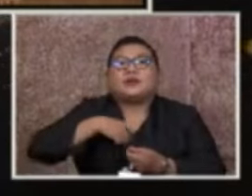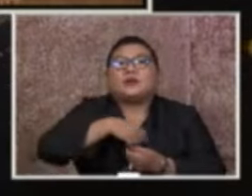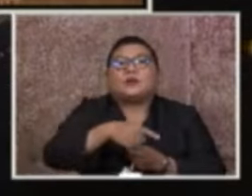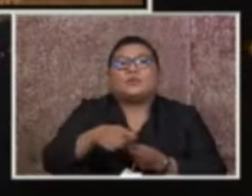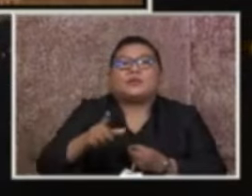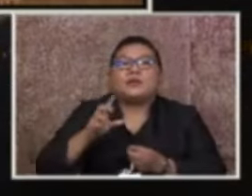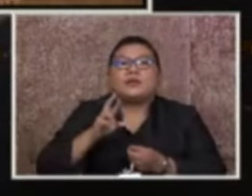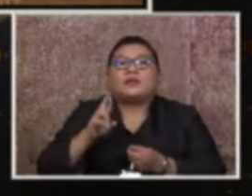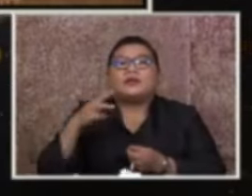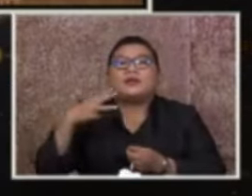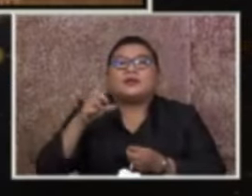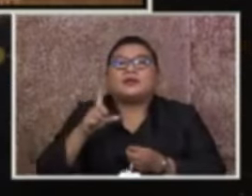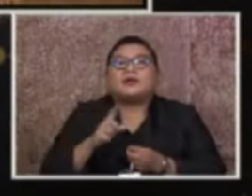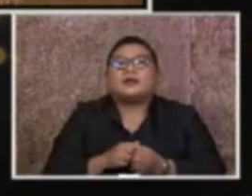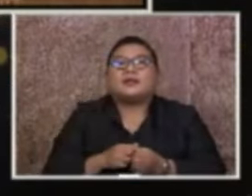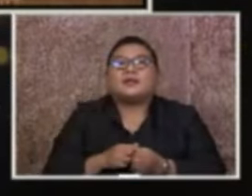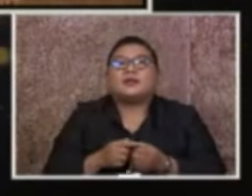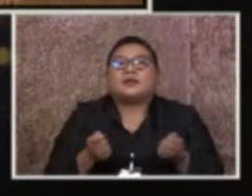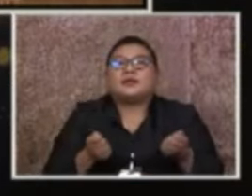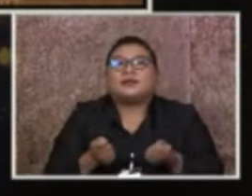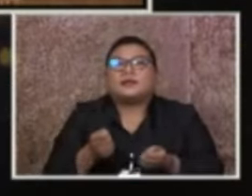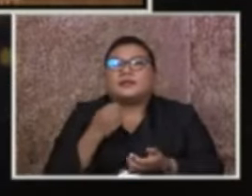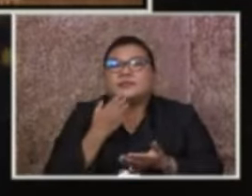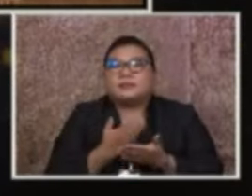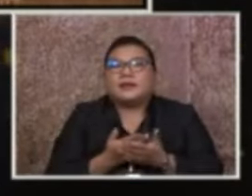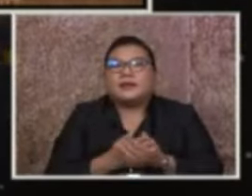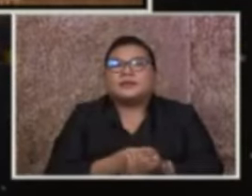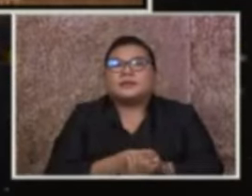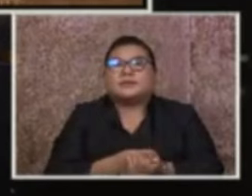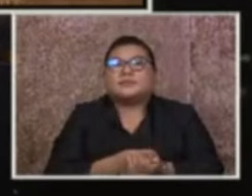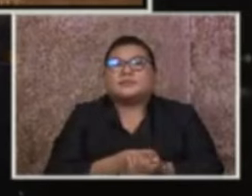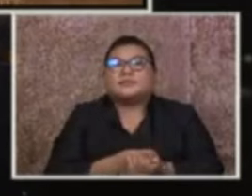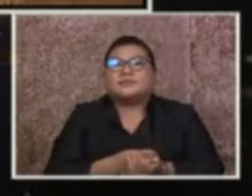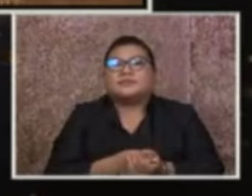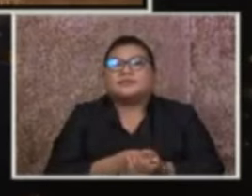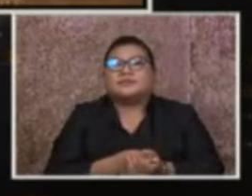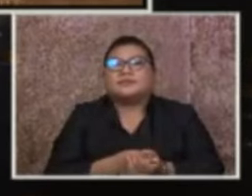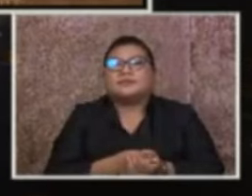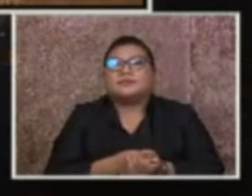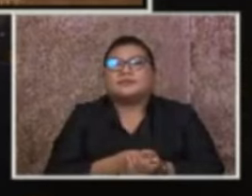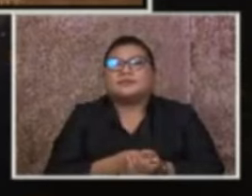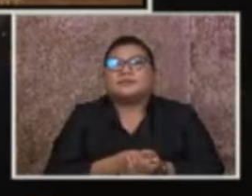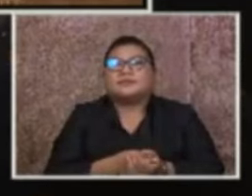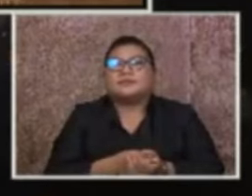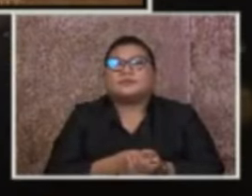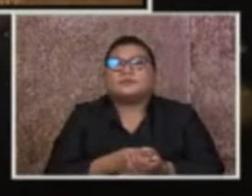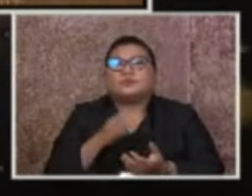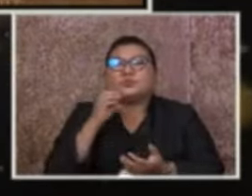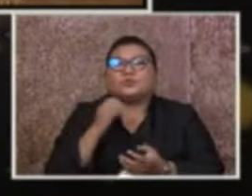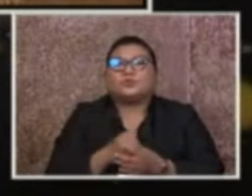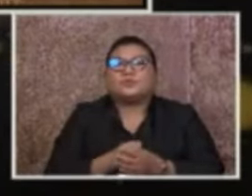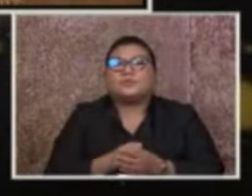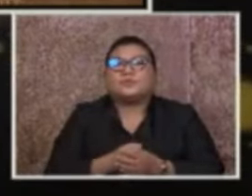jadi tidak bisa menjawab sekian terima kasih Masih Ada Waktu cukup untuk pak